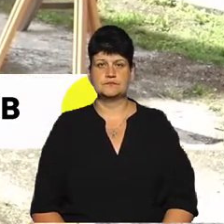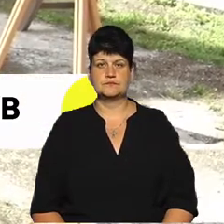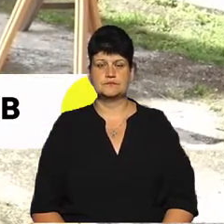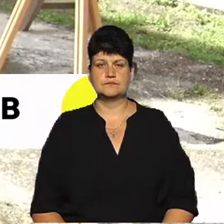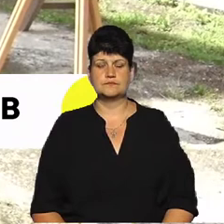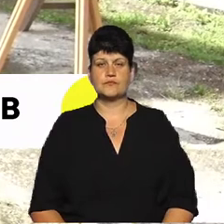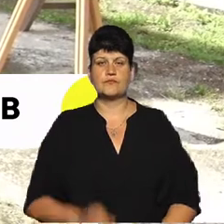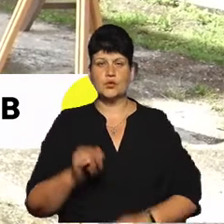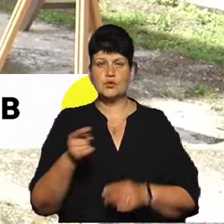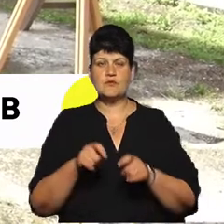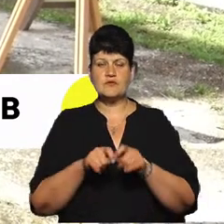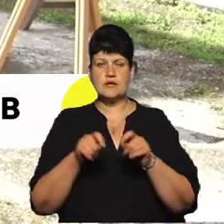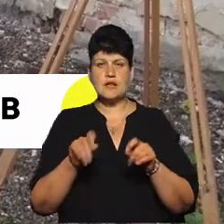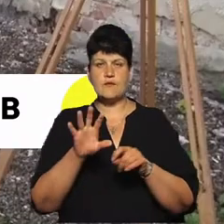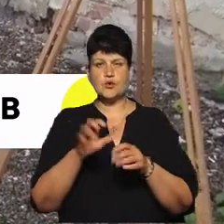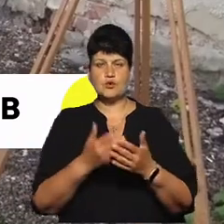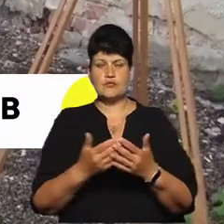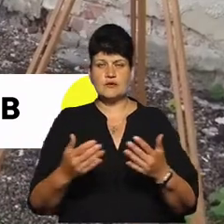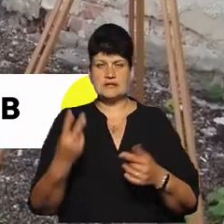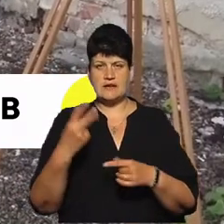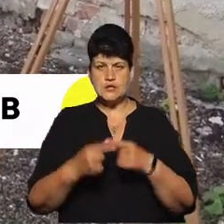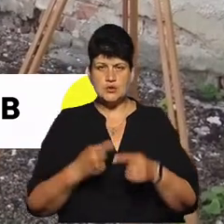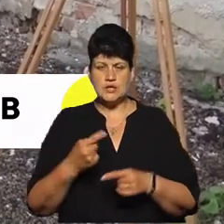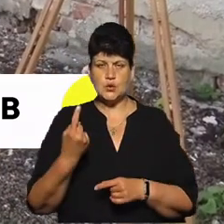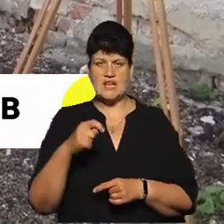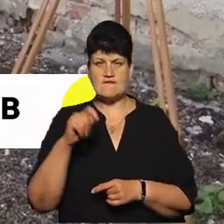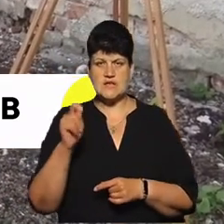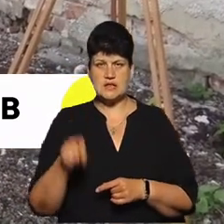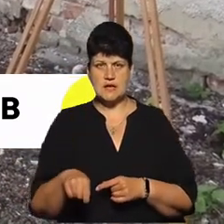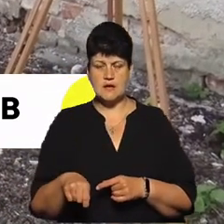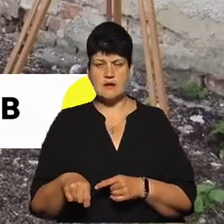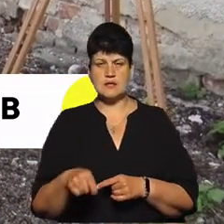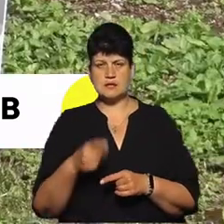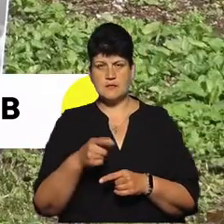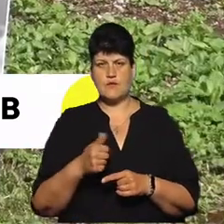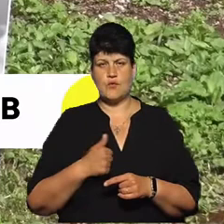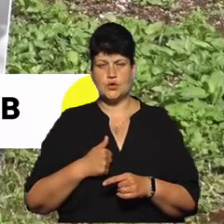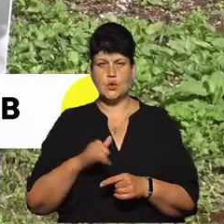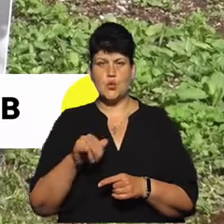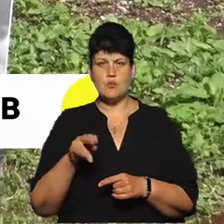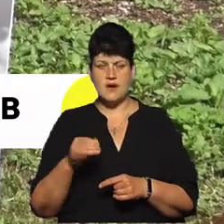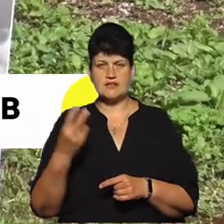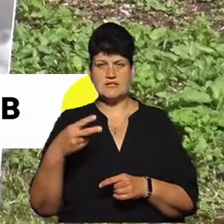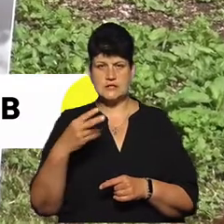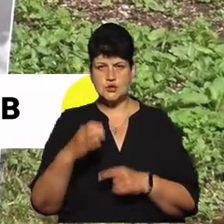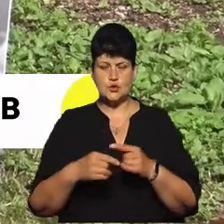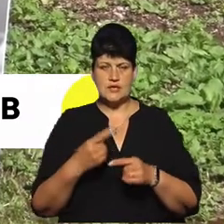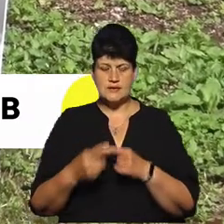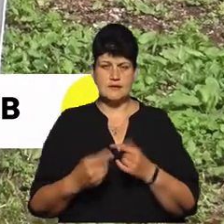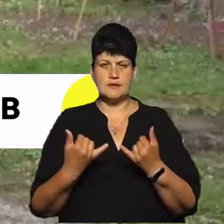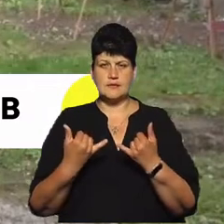У Тернополі відкрили фотовиставку «Два століття, одна війна». На картинах фотовойні УПА 20-го століття та теперішні світлини